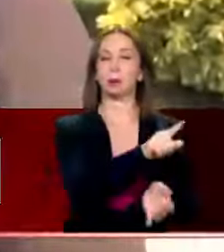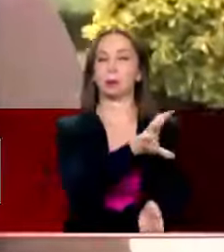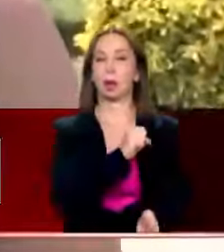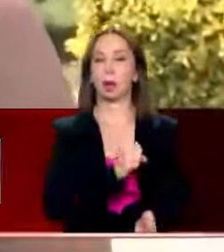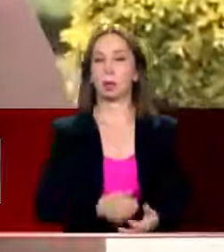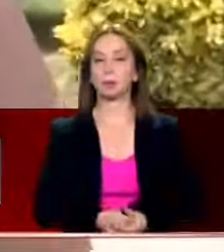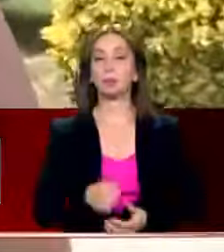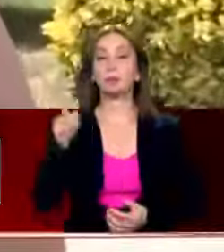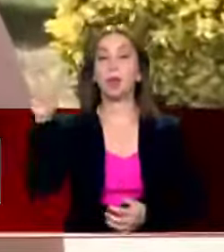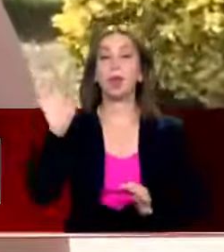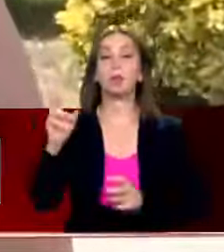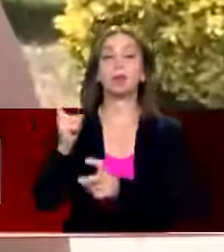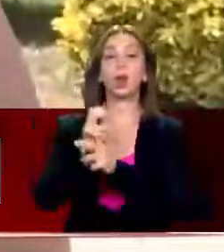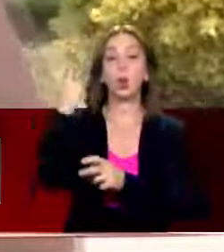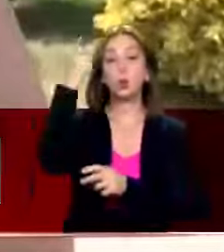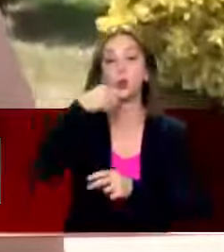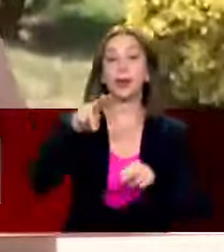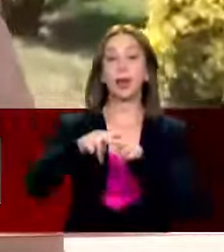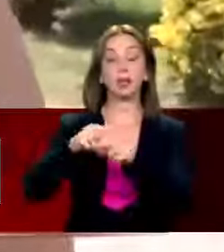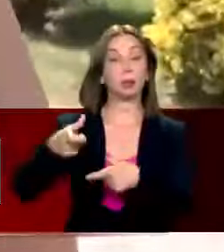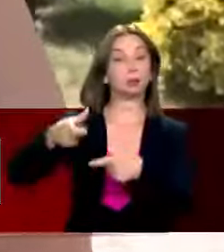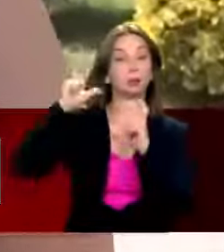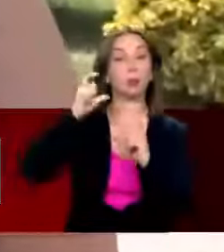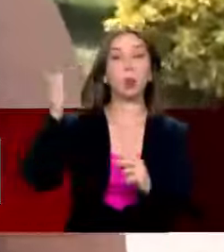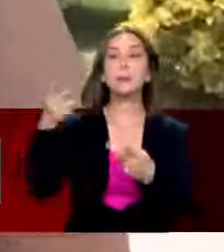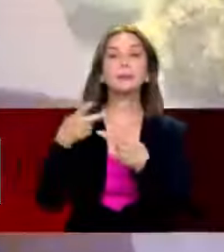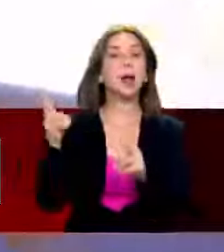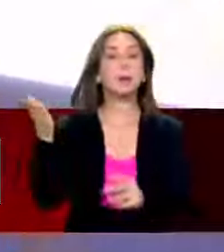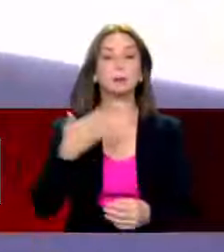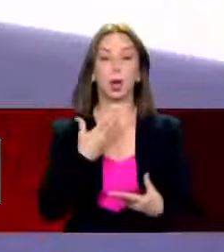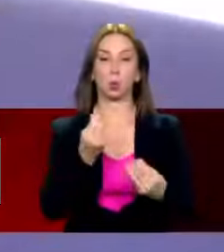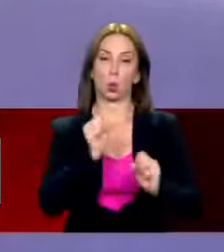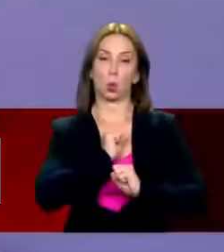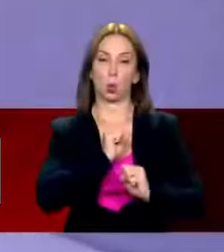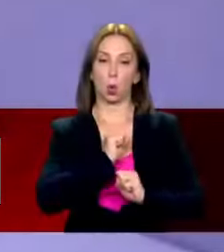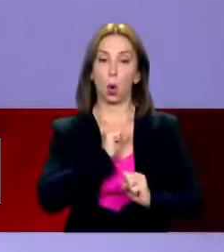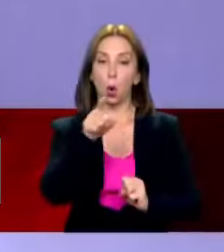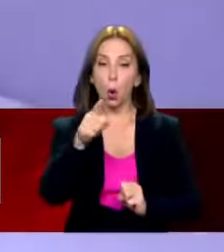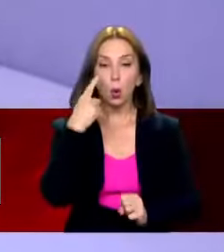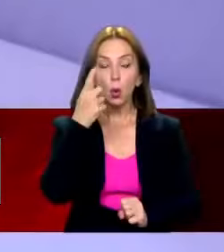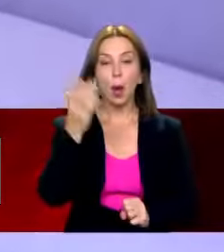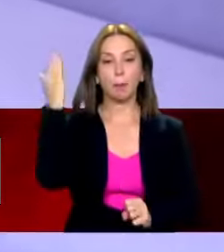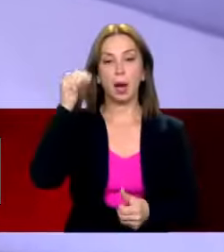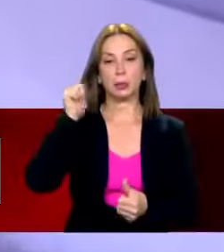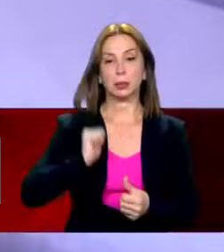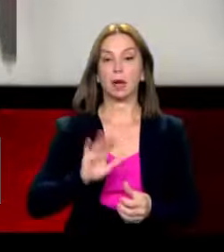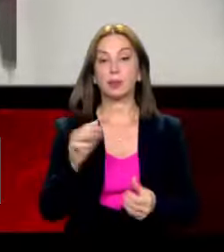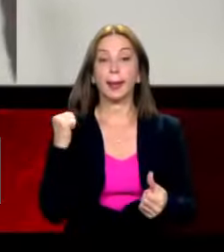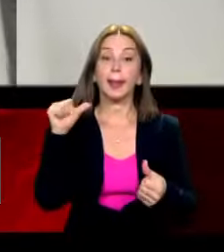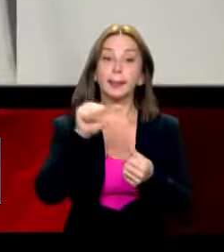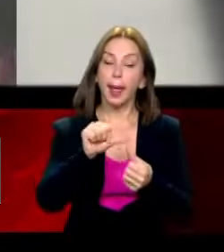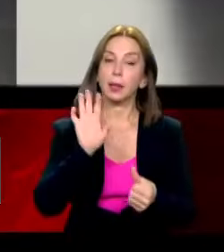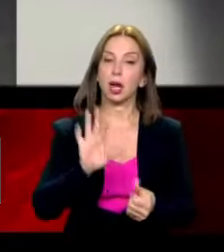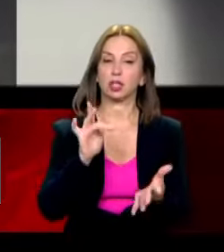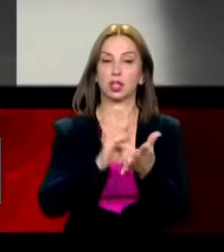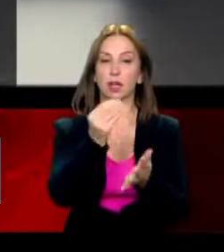kalmayacak, yüzüne kezzap atacağım tarzı şeyler söylüyormuş. Hala dışarıda geziyor, ben korkuyorum. İşte o iddialar üzerine başsavcılık bir kez daha harekete